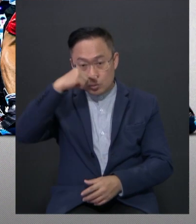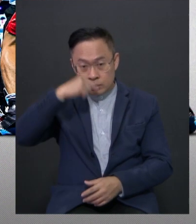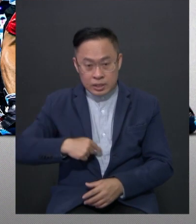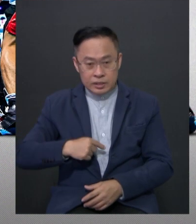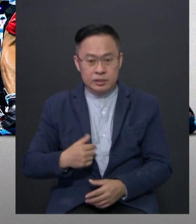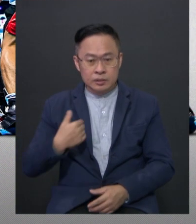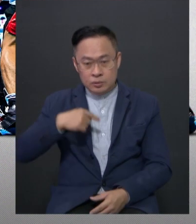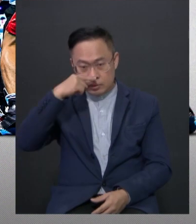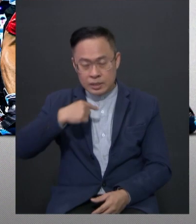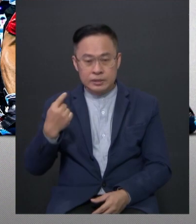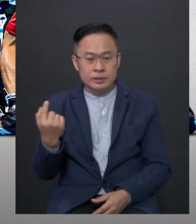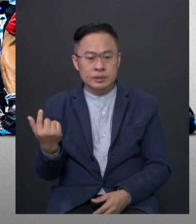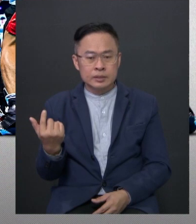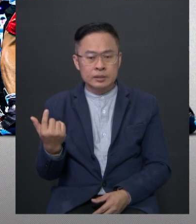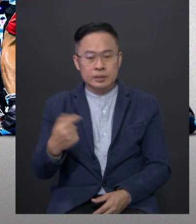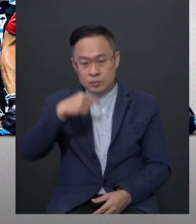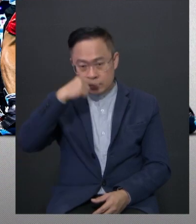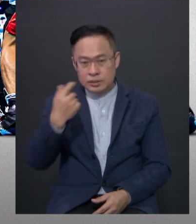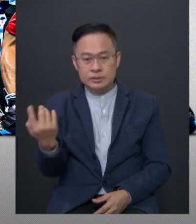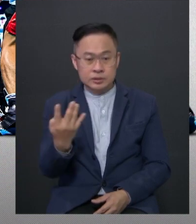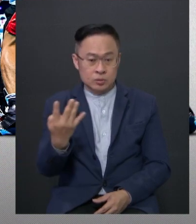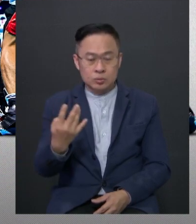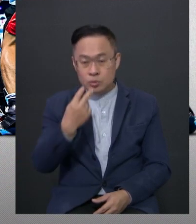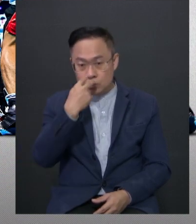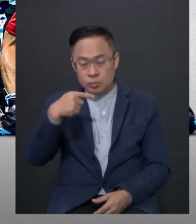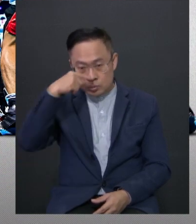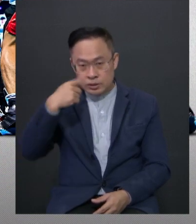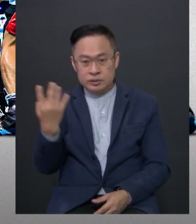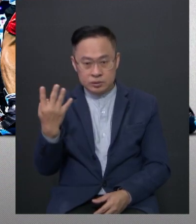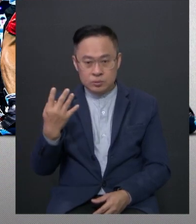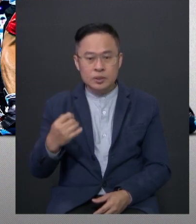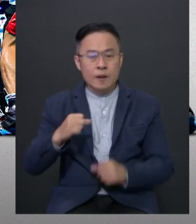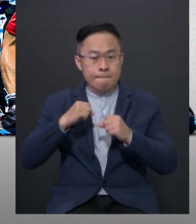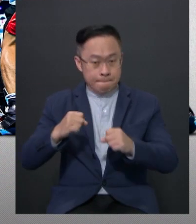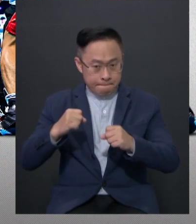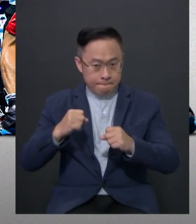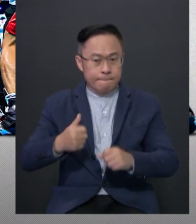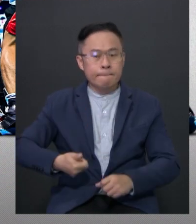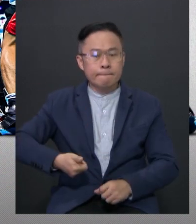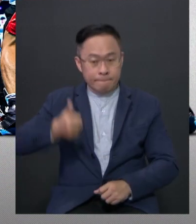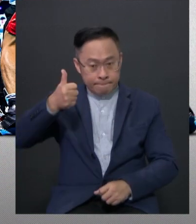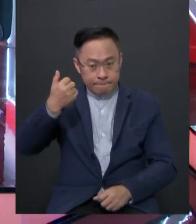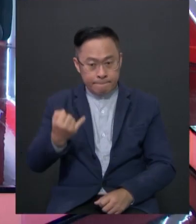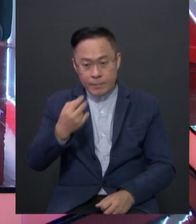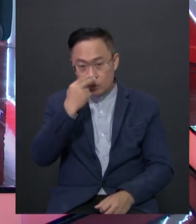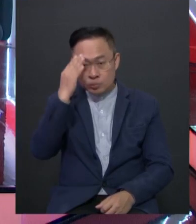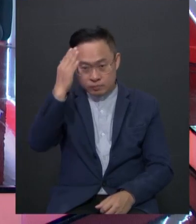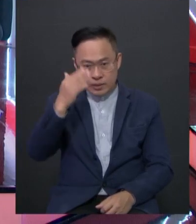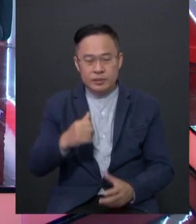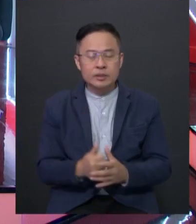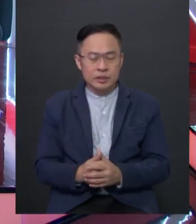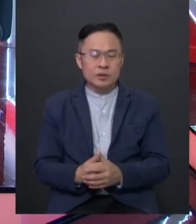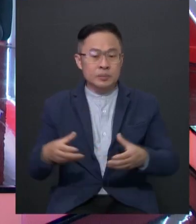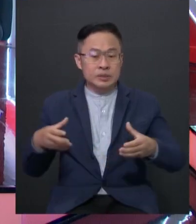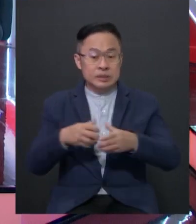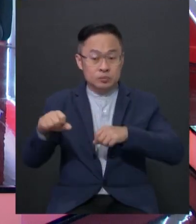ละกันนะคะก็ถือว่าเป็นดาวรุ่งของนักชกไทยนะคะกับการที่จะก้าวขึ้นมาสู่ทัพเสื้อกล้าม